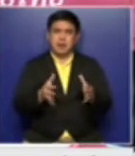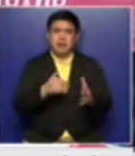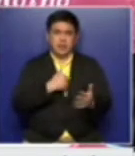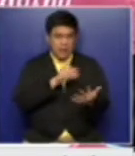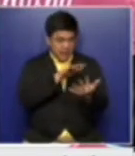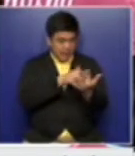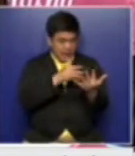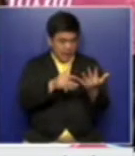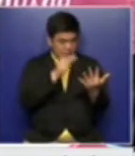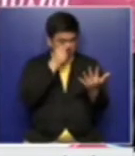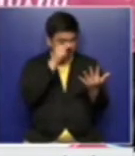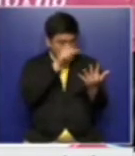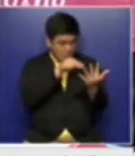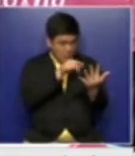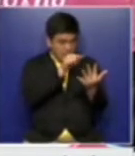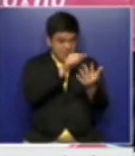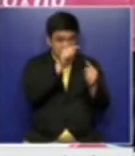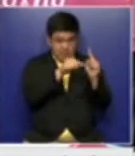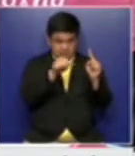1ถึงที่2